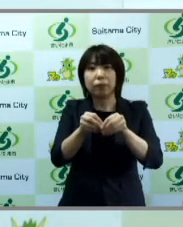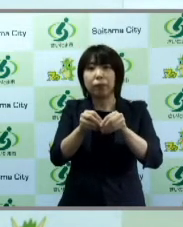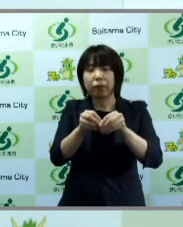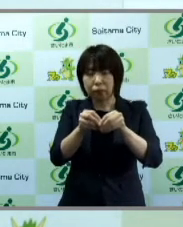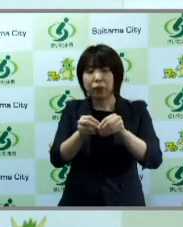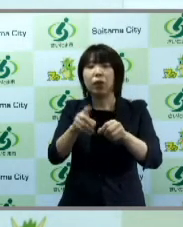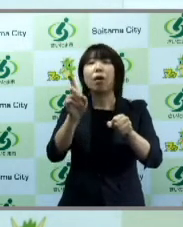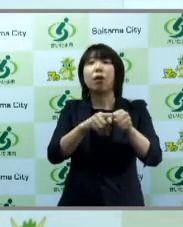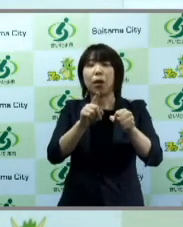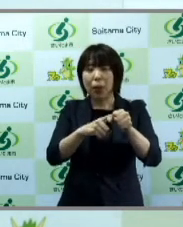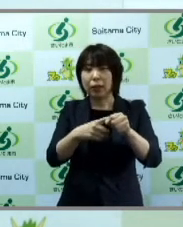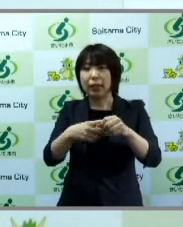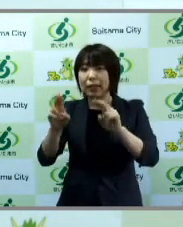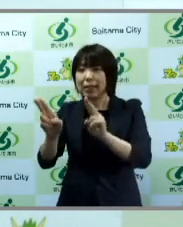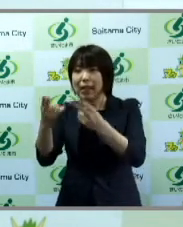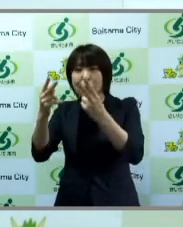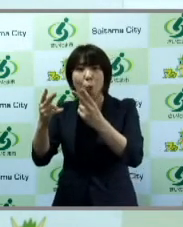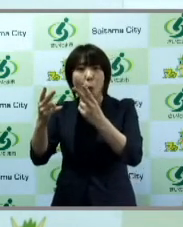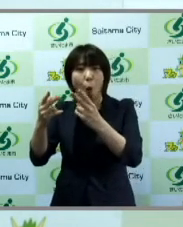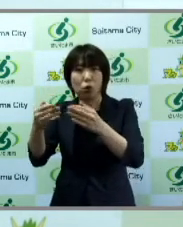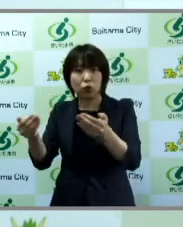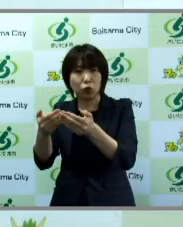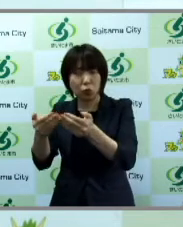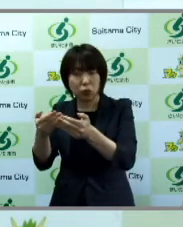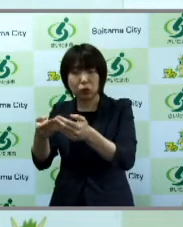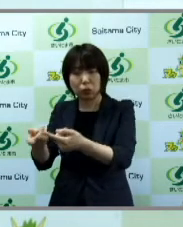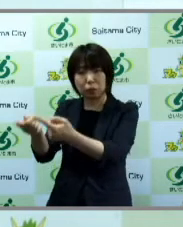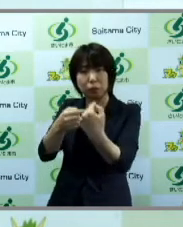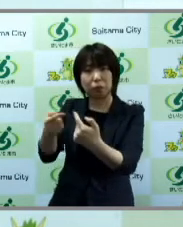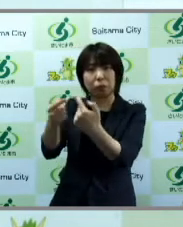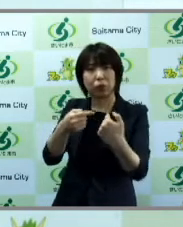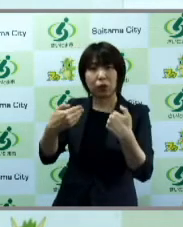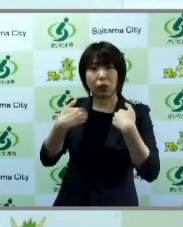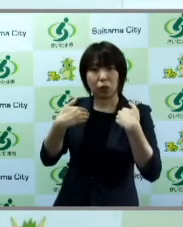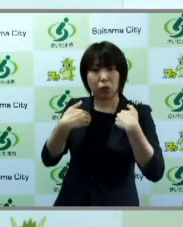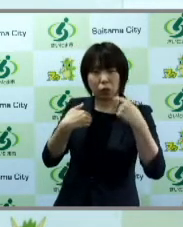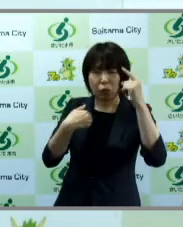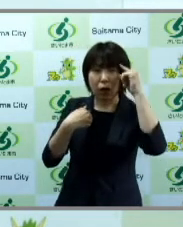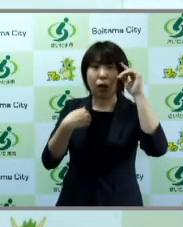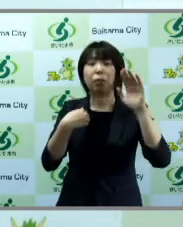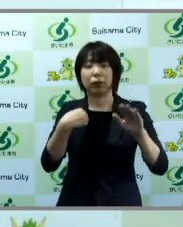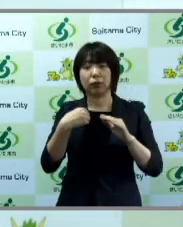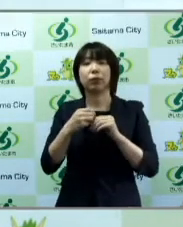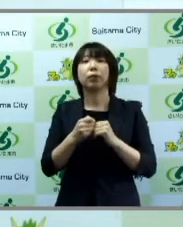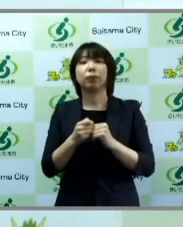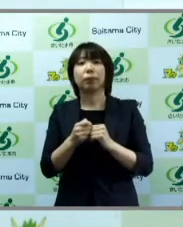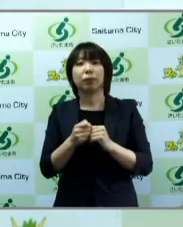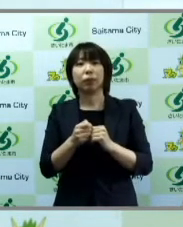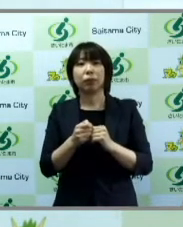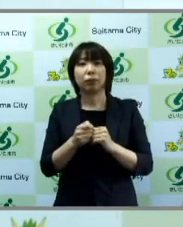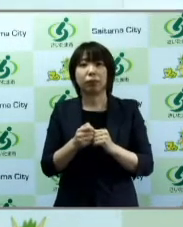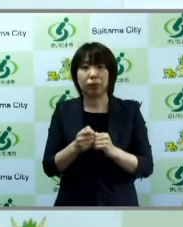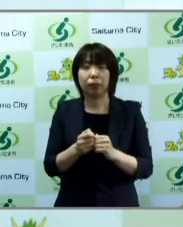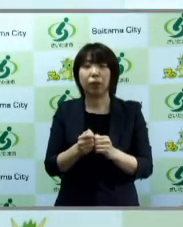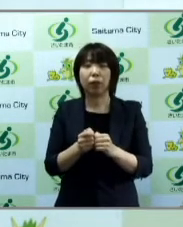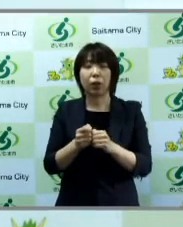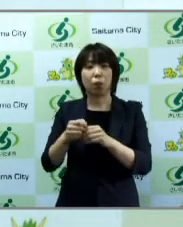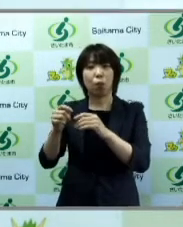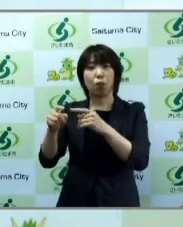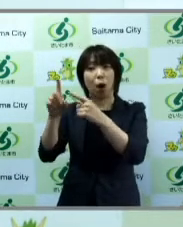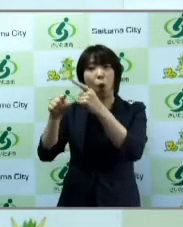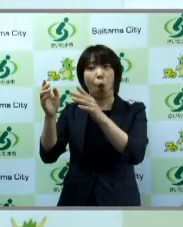さなきゃいけないんじゃないかと思っているんですが、この辺についてのお考え、厚労省に行ったことも含めてですが、